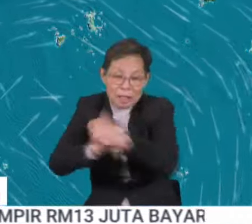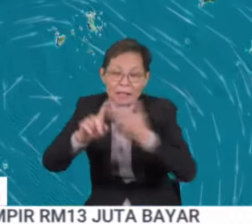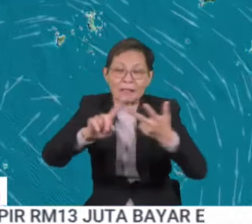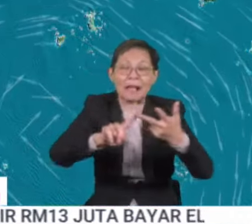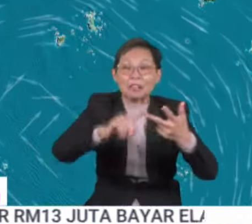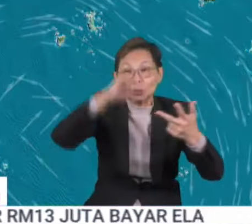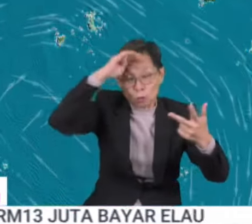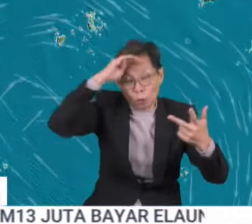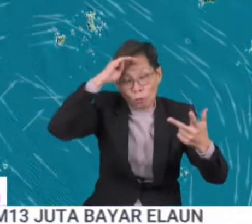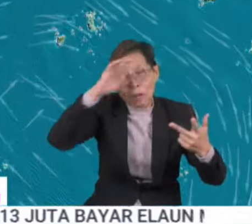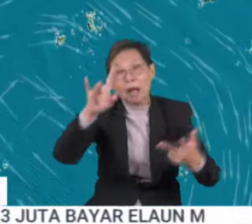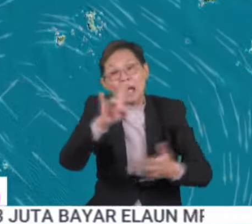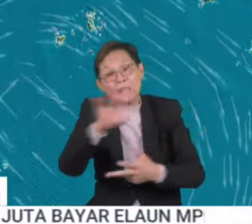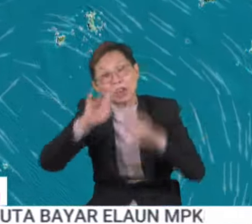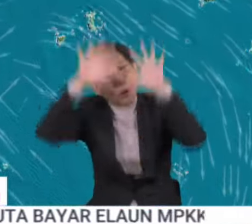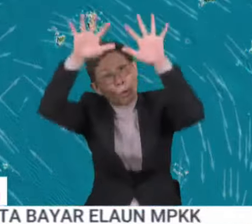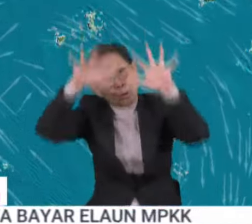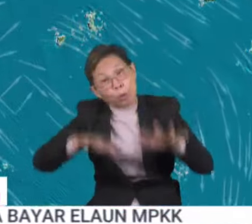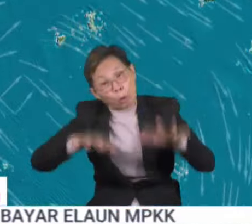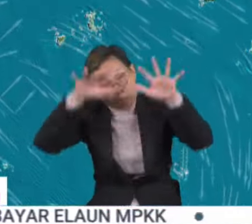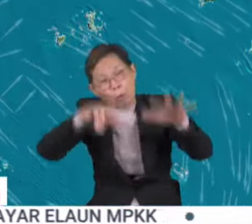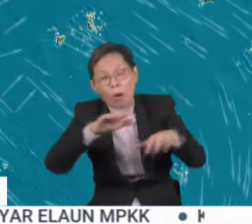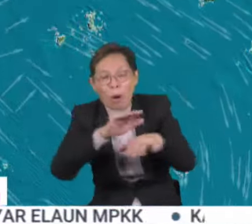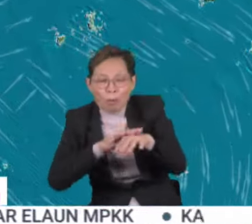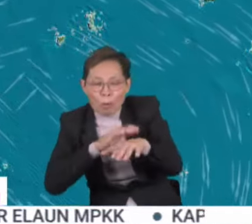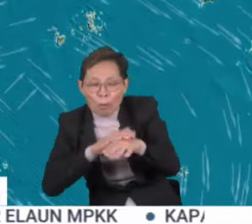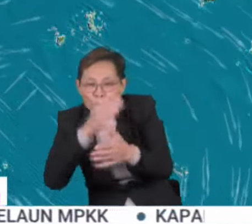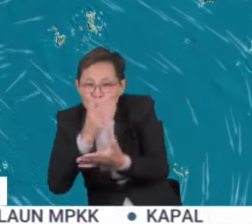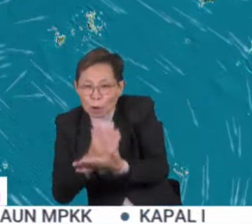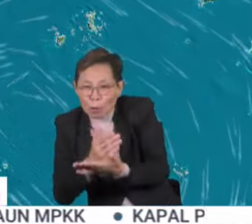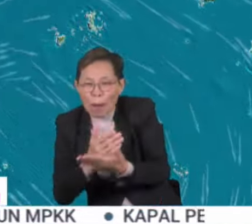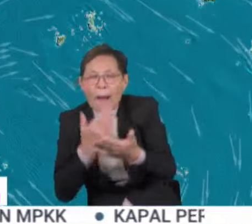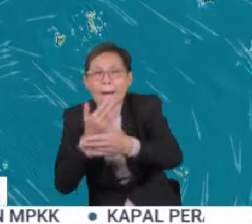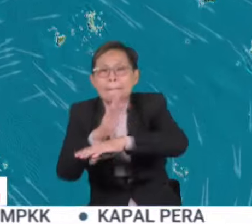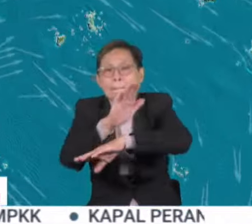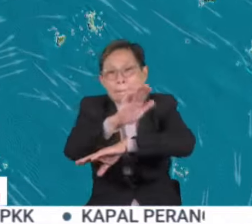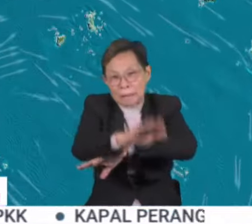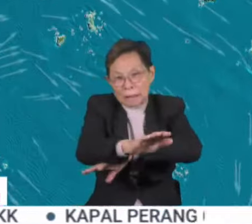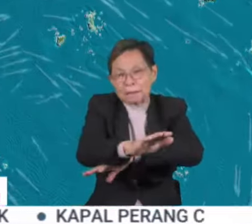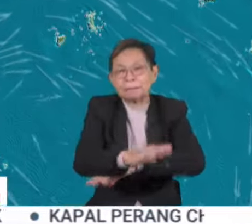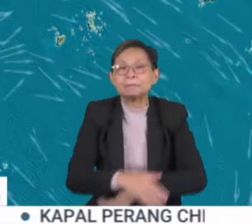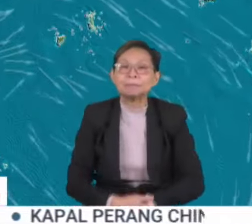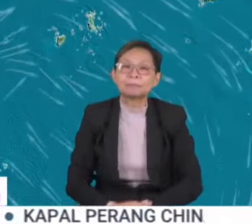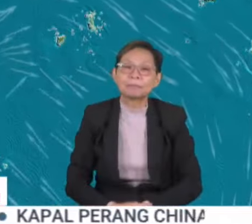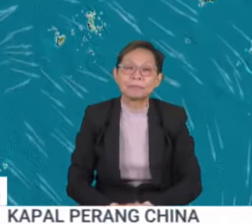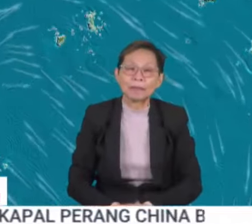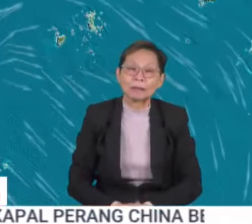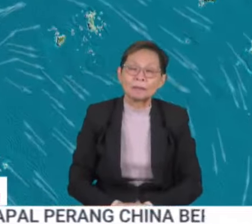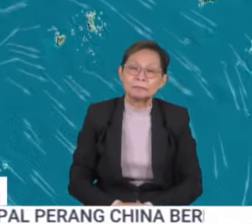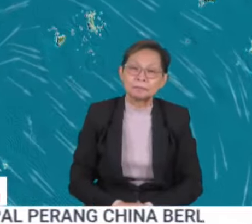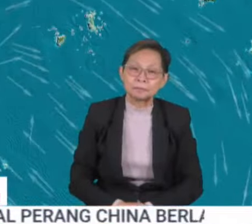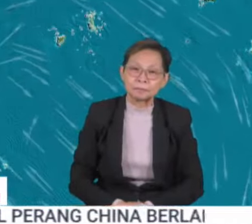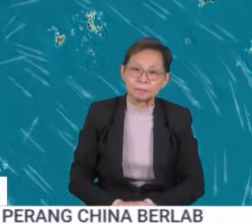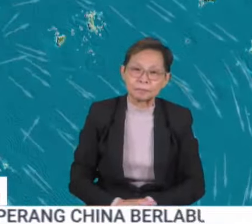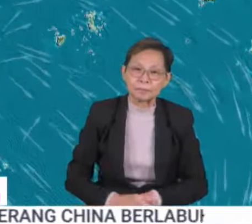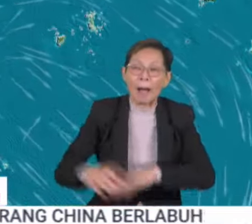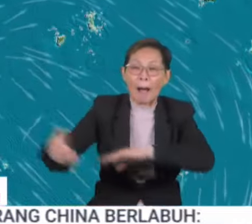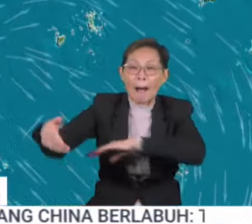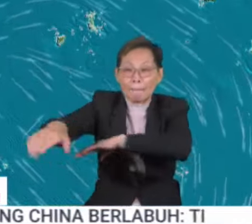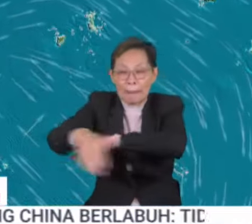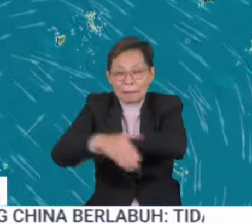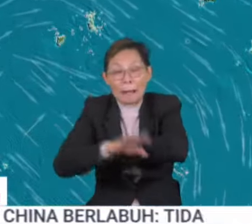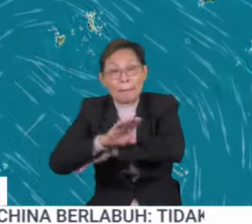negeri Johor, insyaAllah hujan yang berlaku ini akan beransur reda menjelang ke lewat petang sahaja. Di bahagian pantai